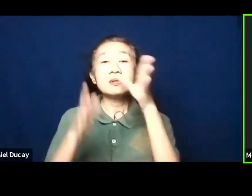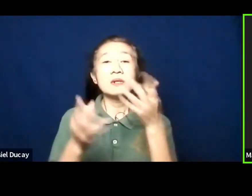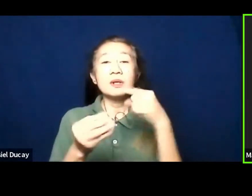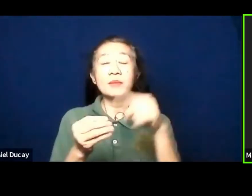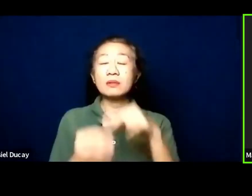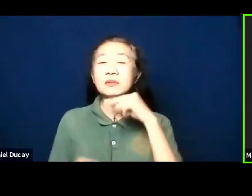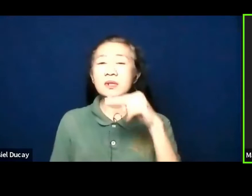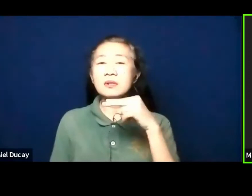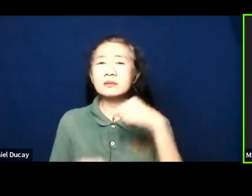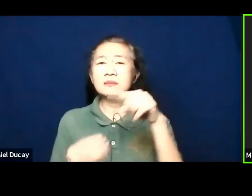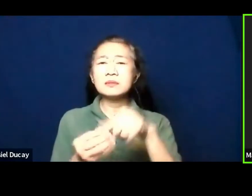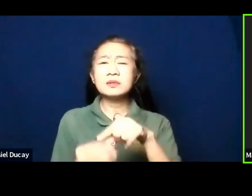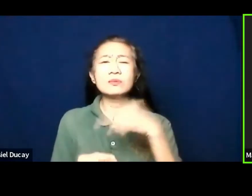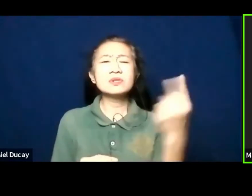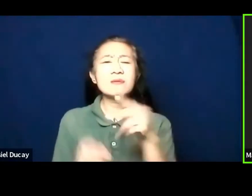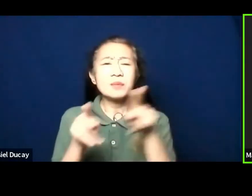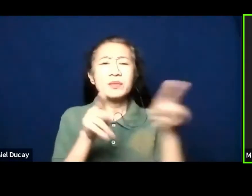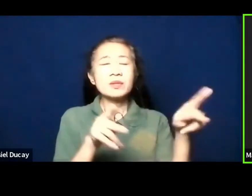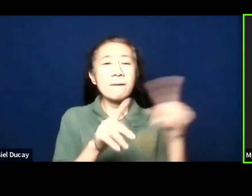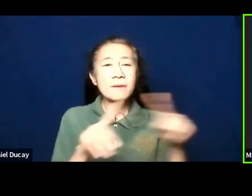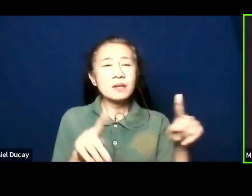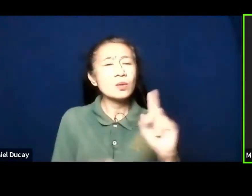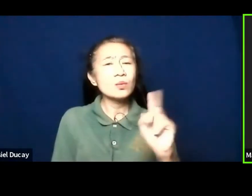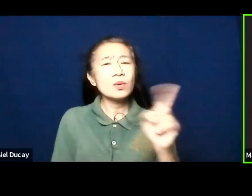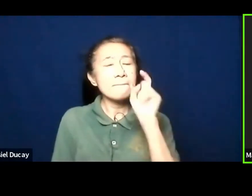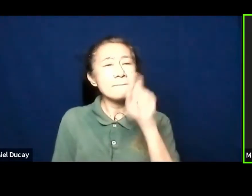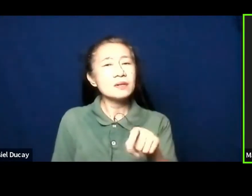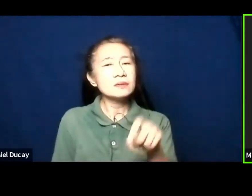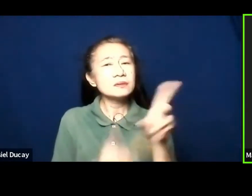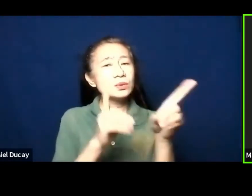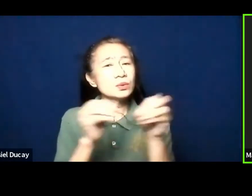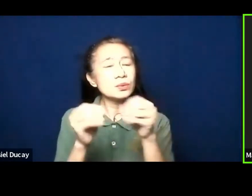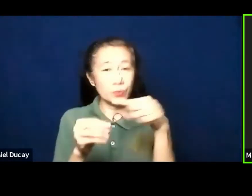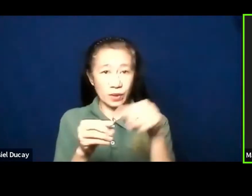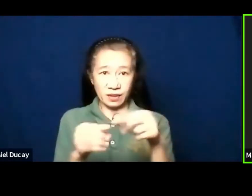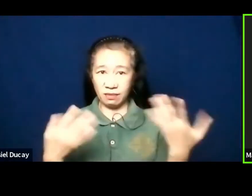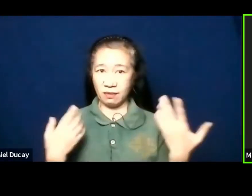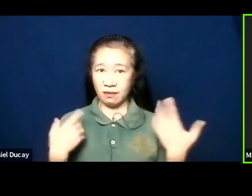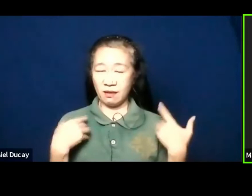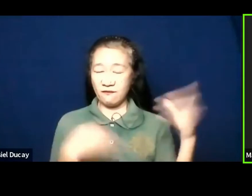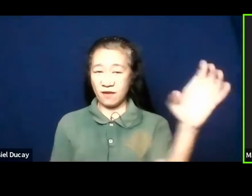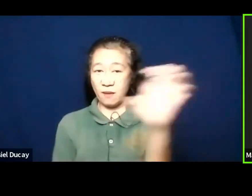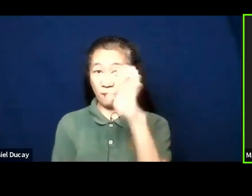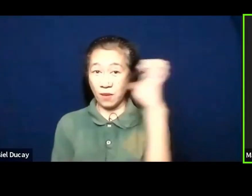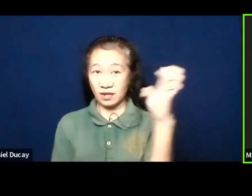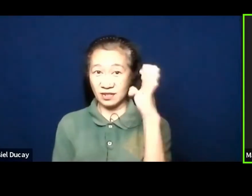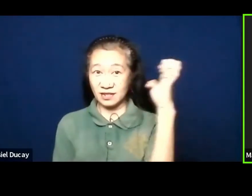lang sa paghahanda, kundi ang dapat gawin pag may mga emergencies. Ngayong panahon na